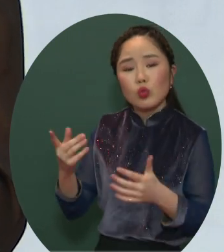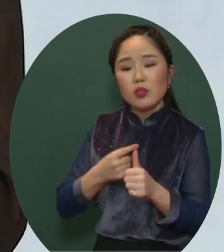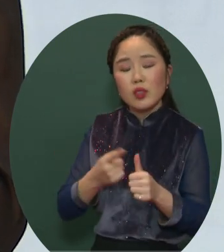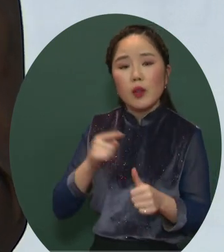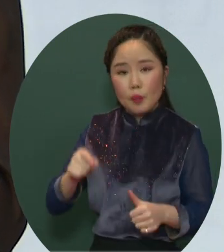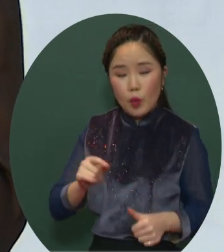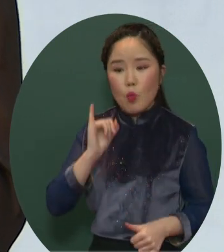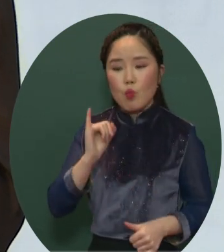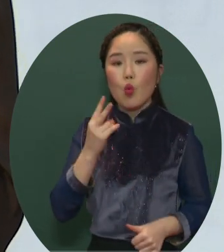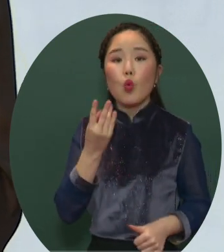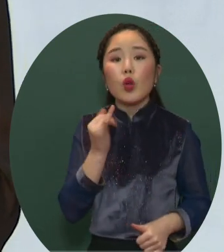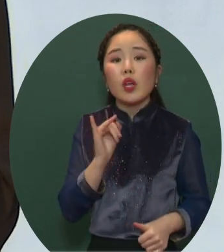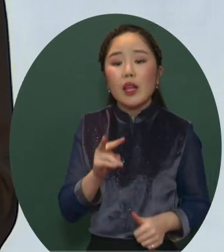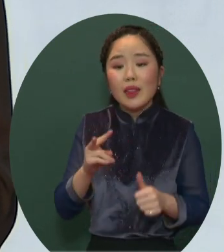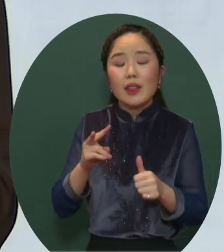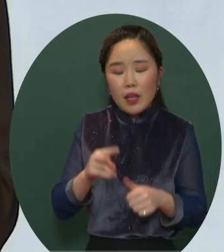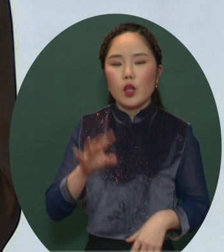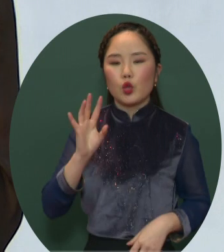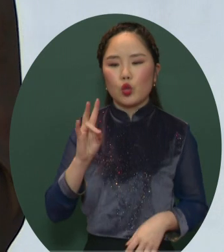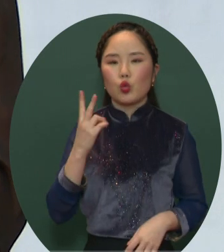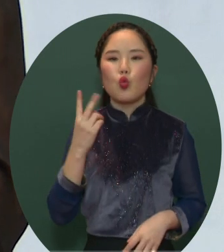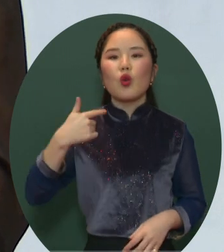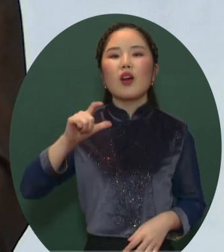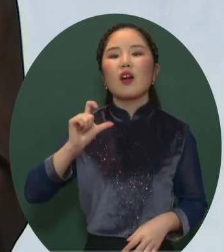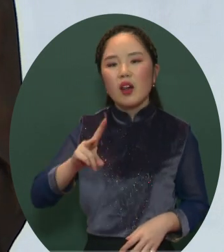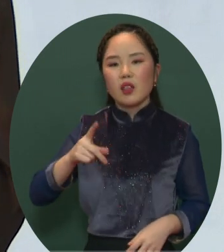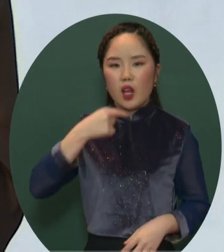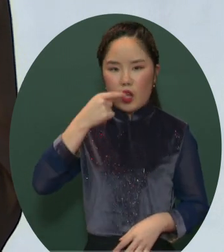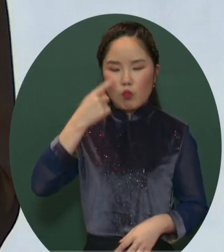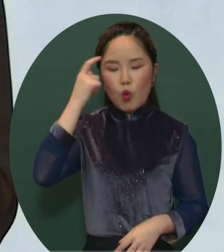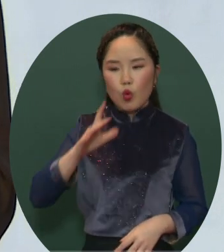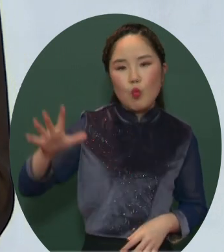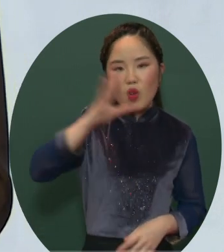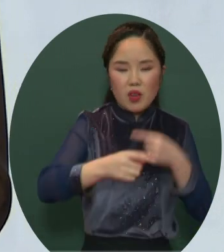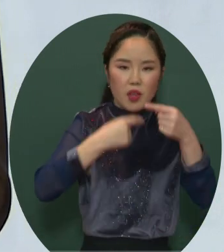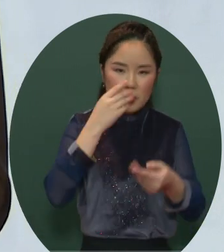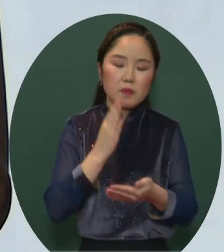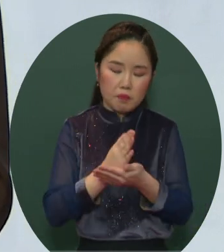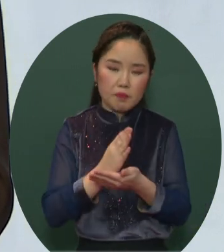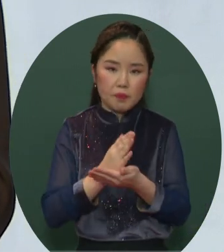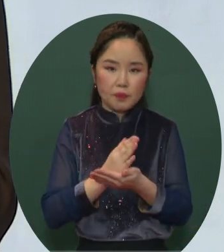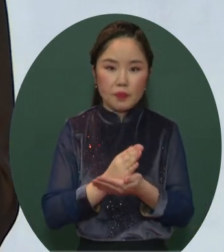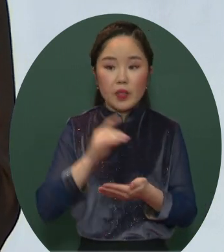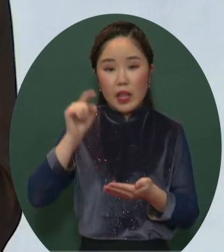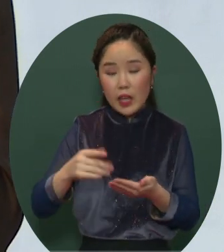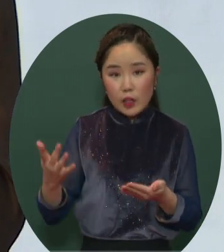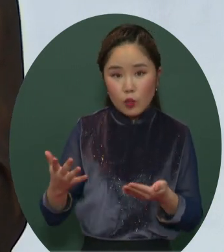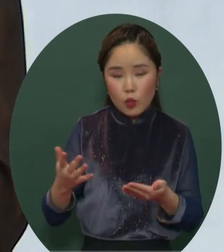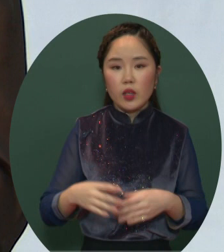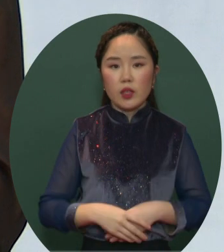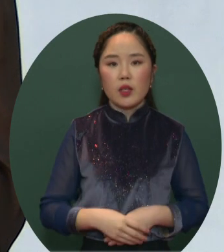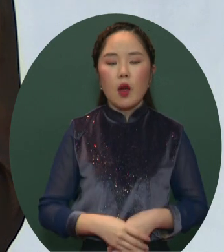хилээр үйлдэж байгаа муу үйл буюу нүгэл гэж монголчууд ярьдаг байхна. Иймээс та